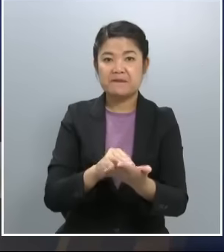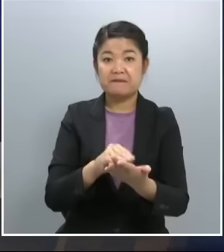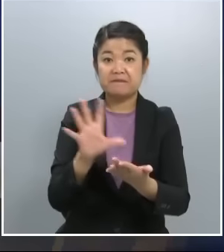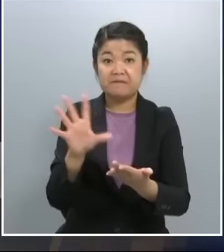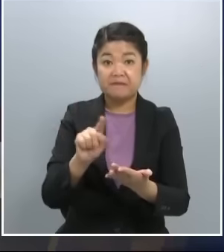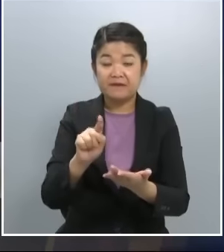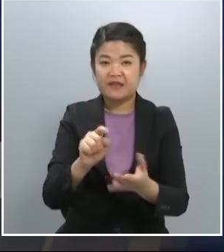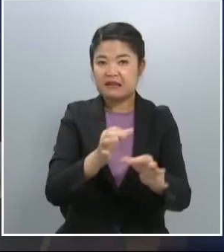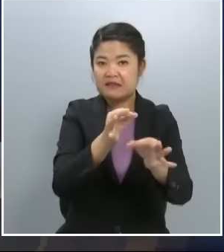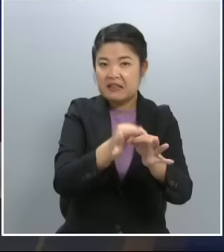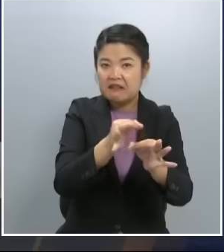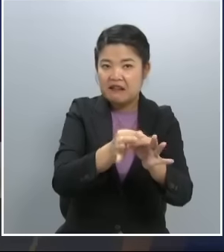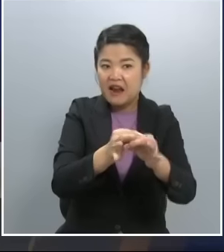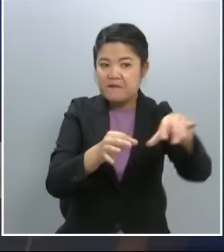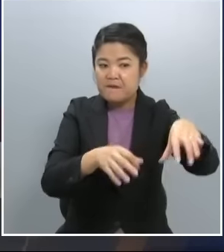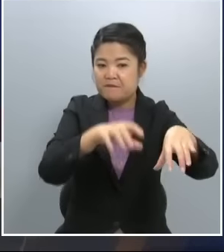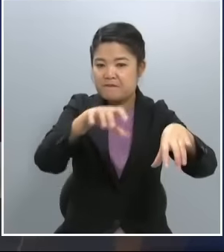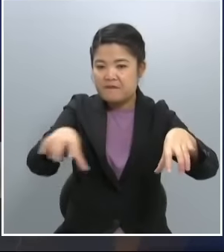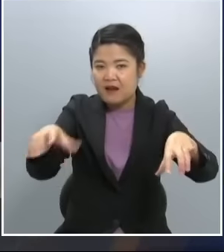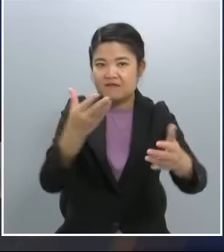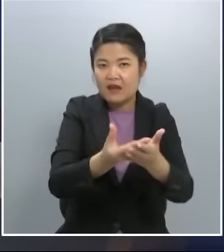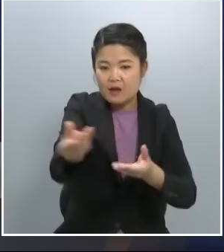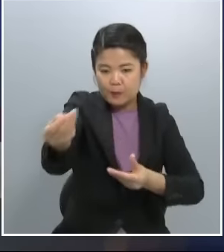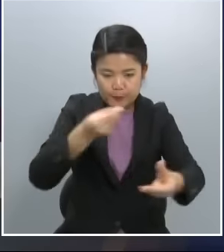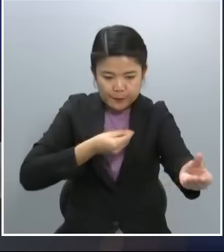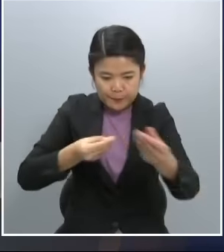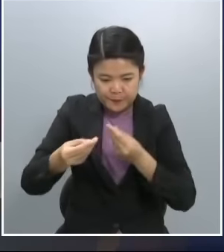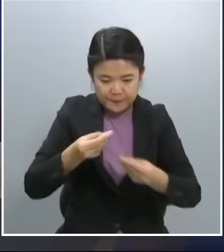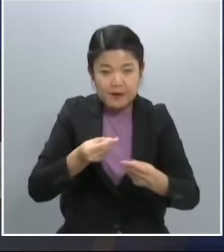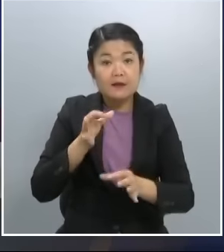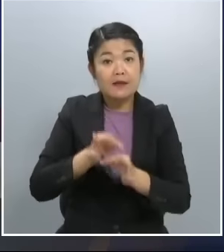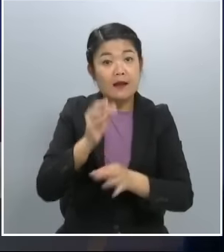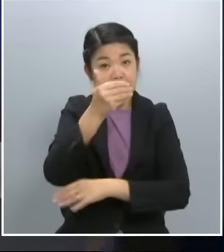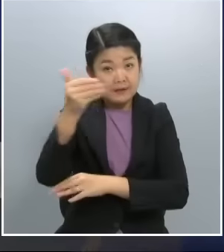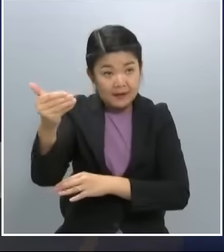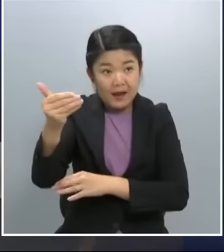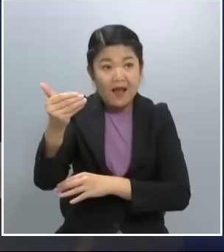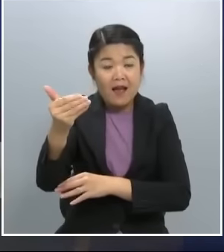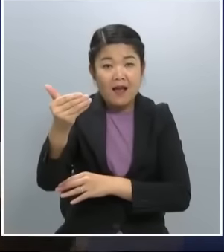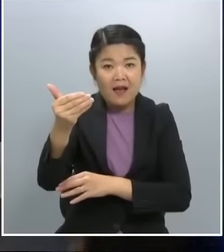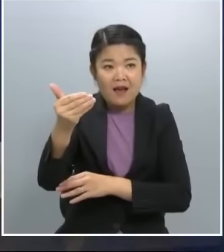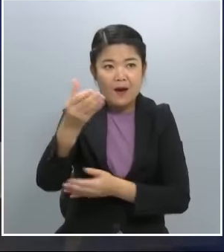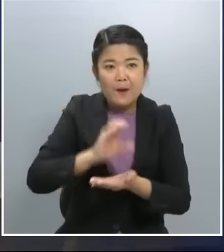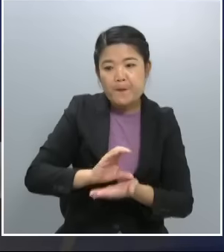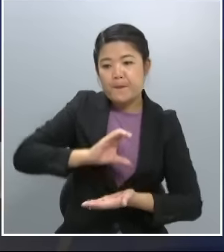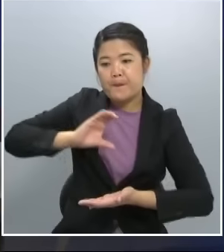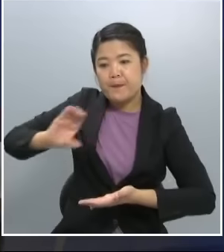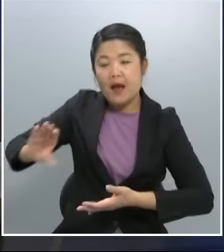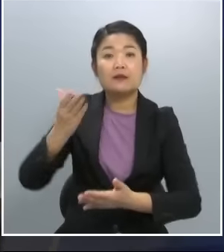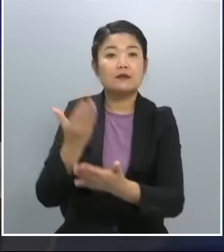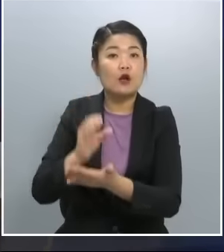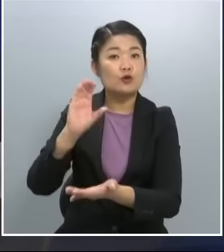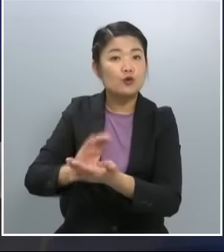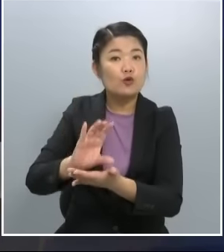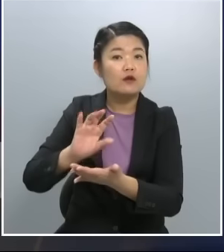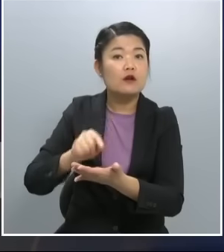าบันการเงินหรือธนาคารพาณิชย์ต่างๆเนี่ยท่านผู้ชมฮะเรียกว่าเอาไปใช้นี่กองทุนฟื้นฟูเพื่อพัฒนาระบบส